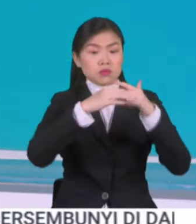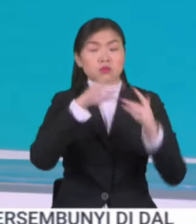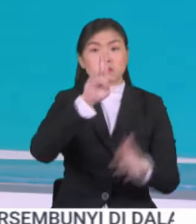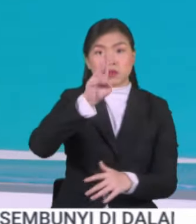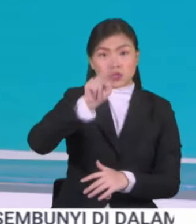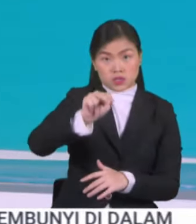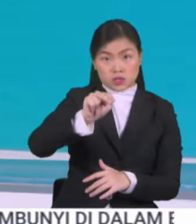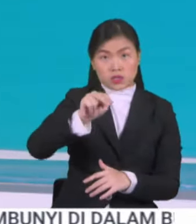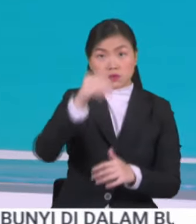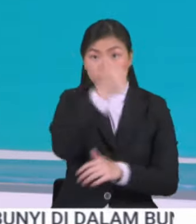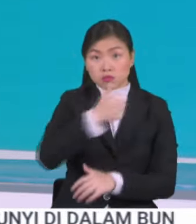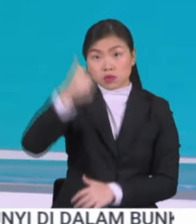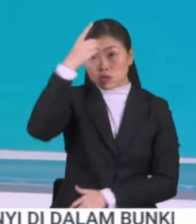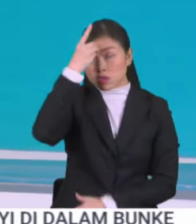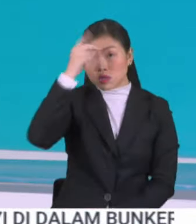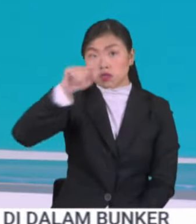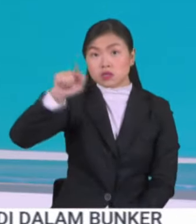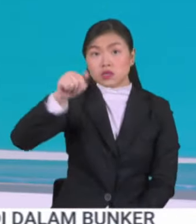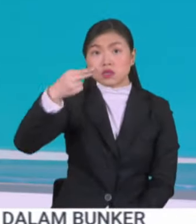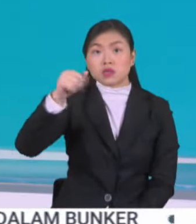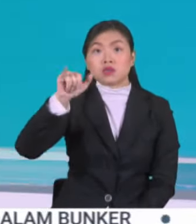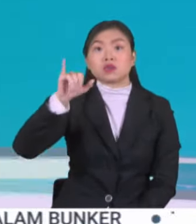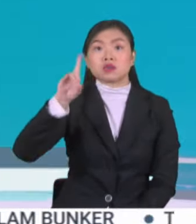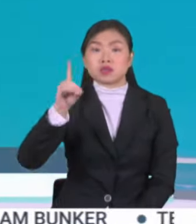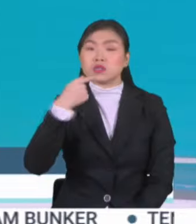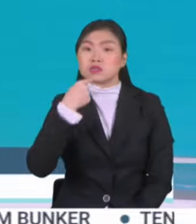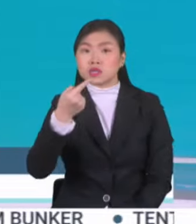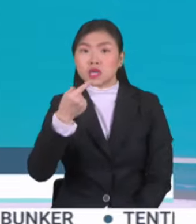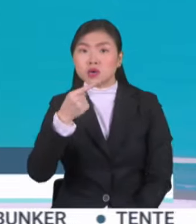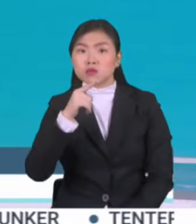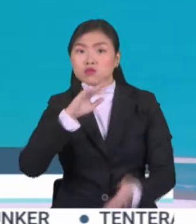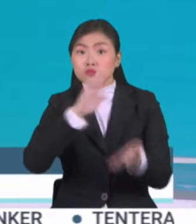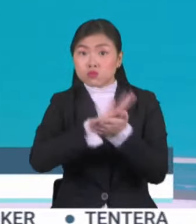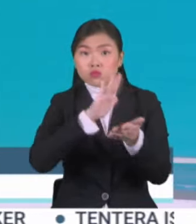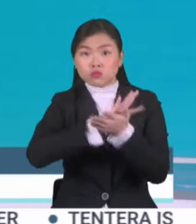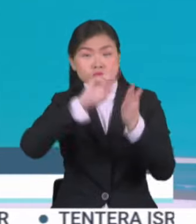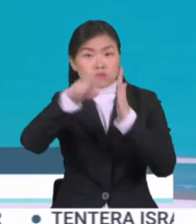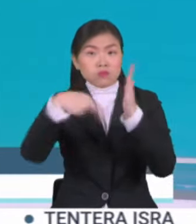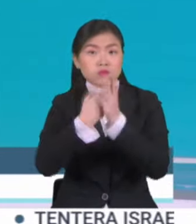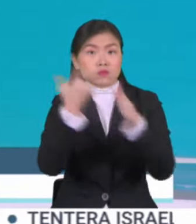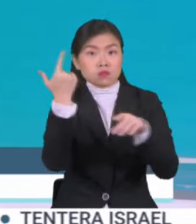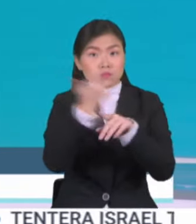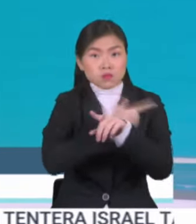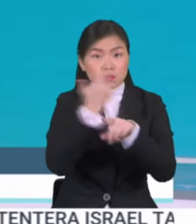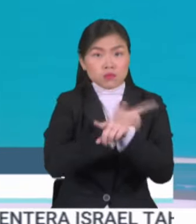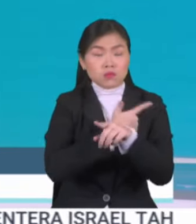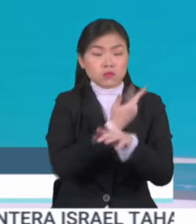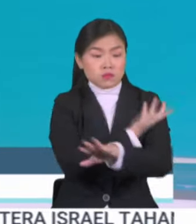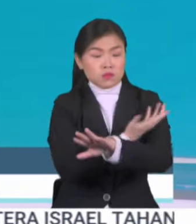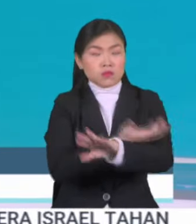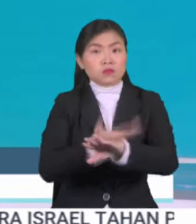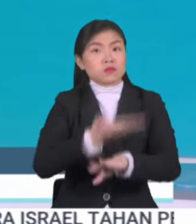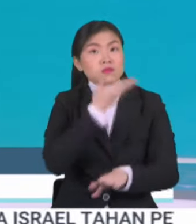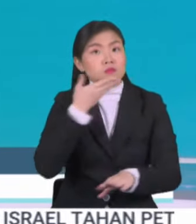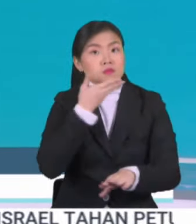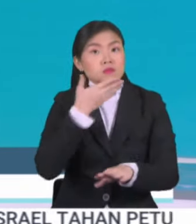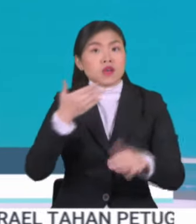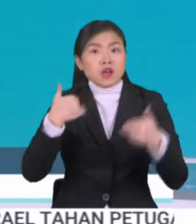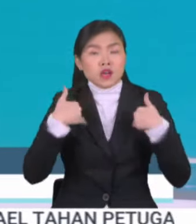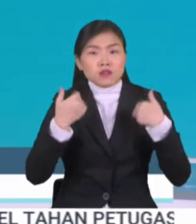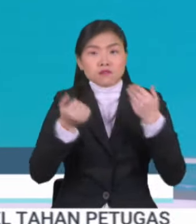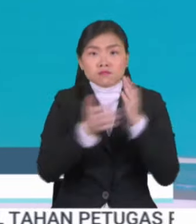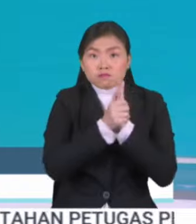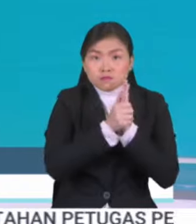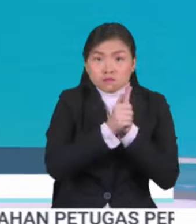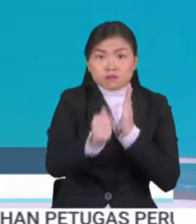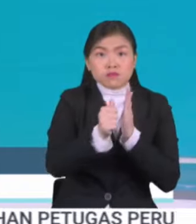Zaid Hamidi berkata, sekolah tersebut berperanan melatih generasi muda berpotensi untuk diketengah sebagai pelapis pemimpin parti dan calon